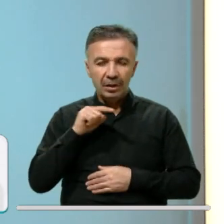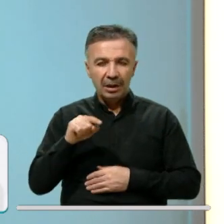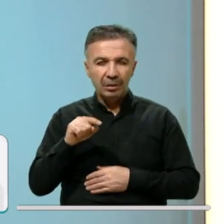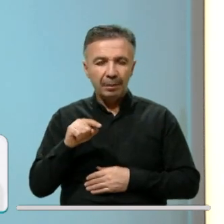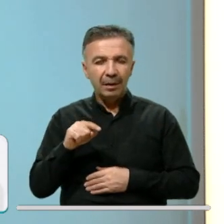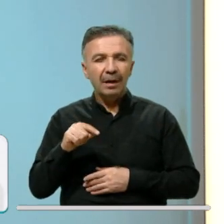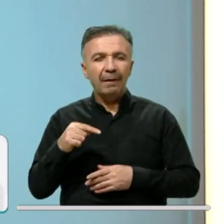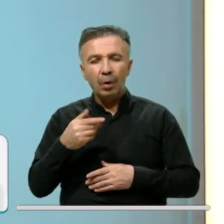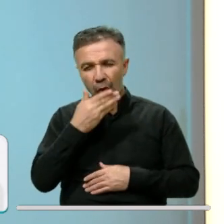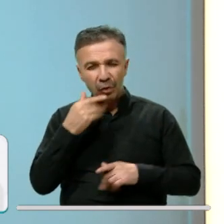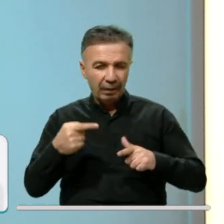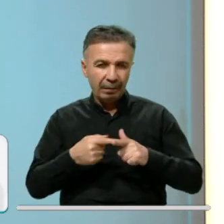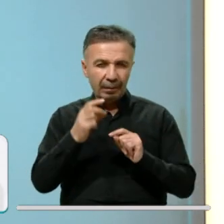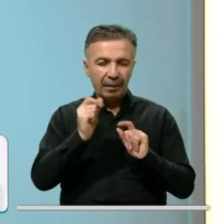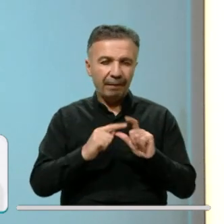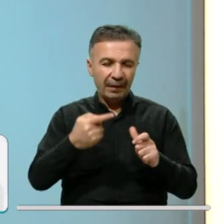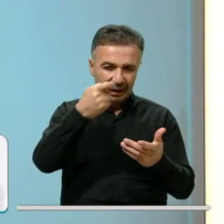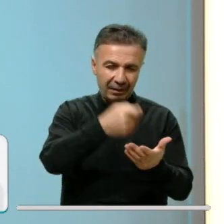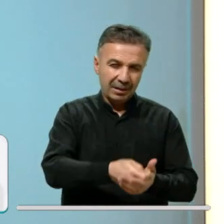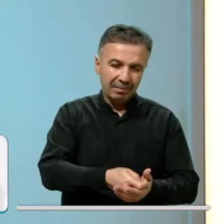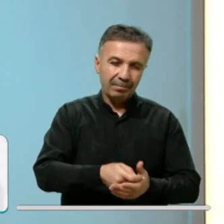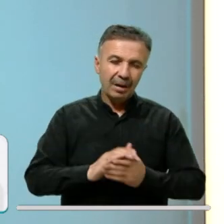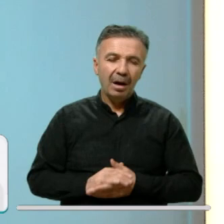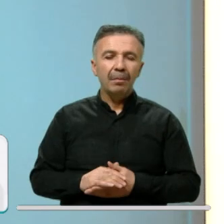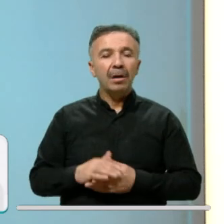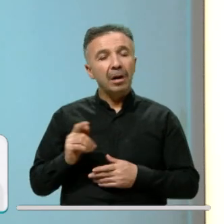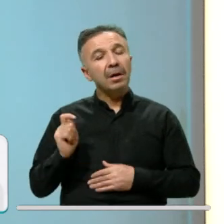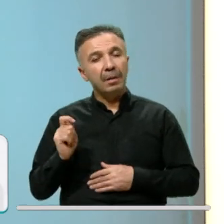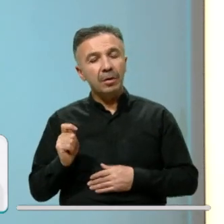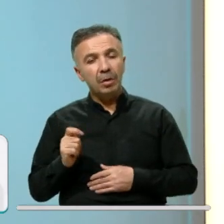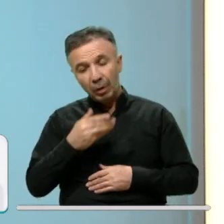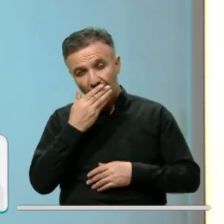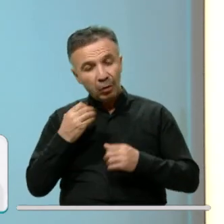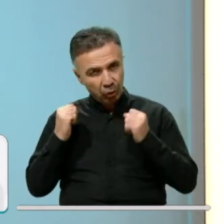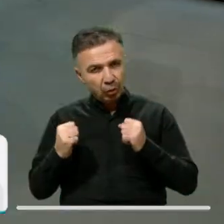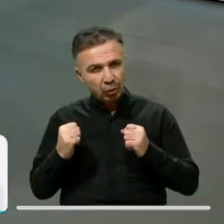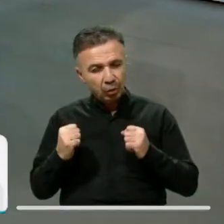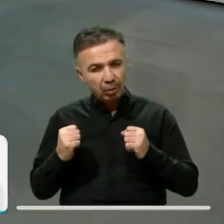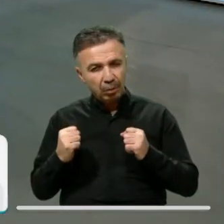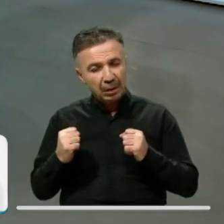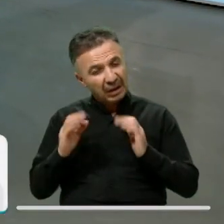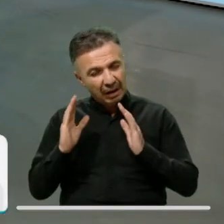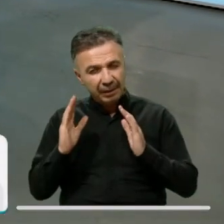takdirde fidyesini verebilir. Ama illa ki ısrar edip ben orucumu tutabiliyorum